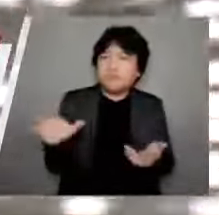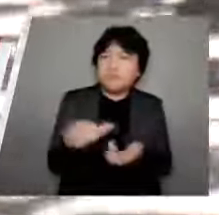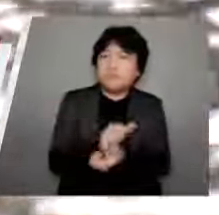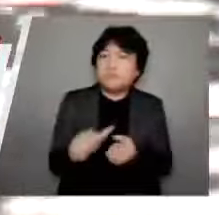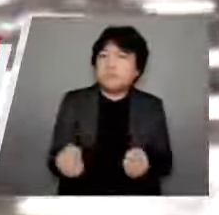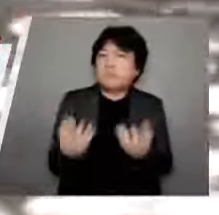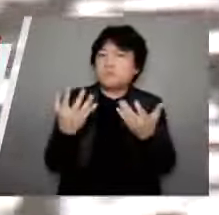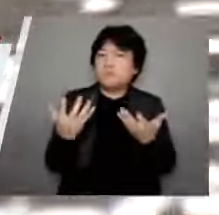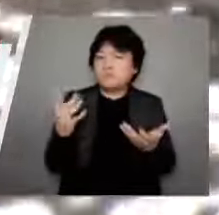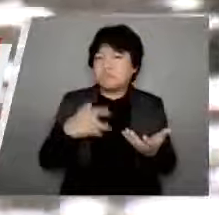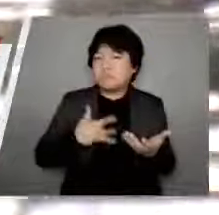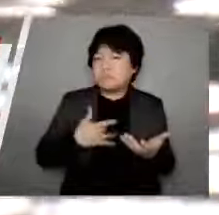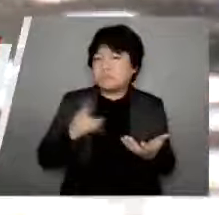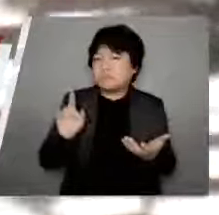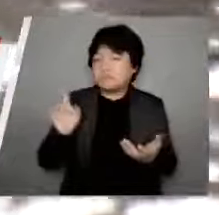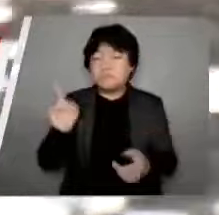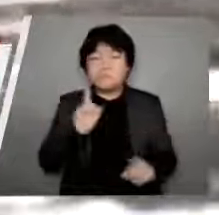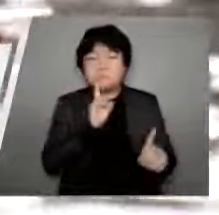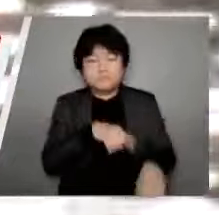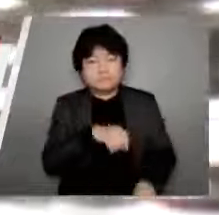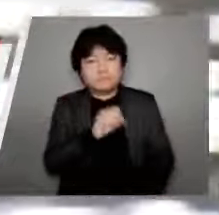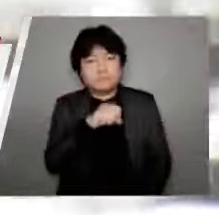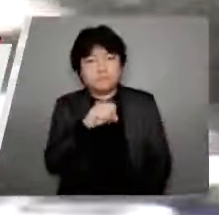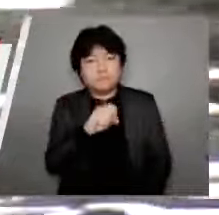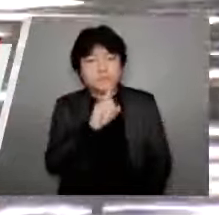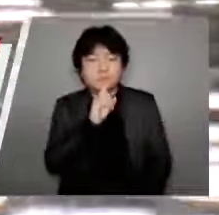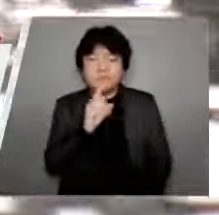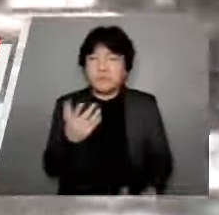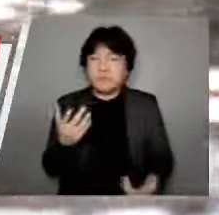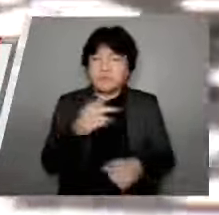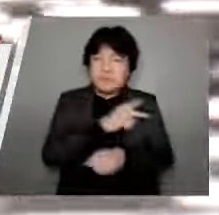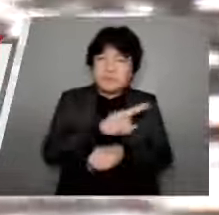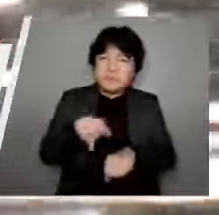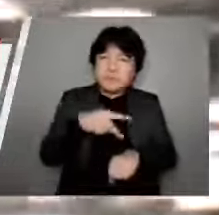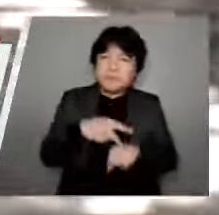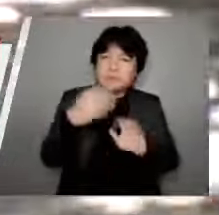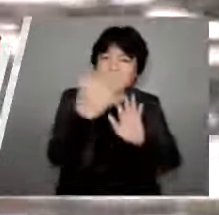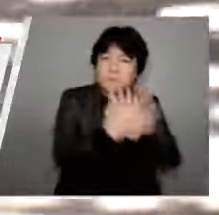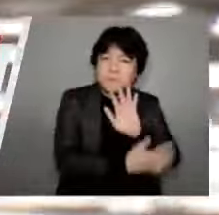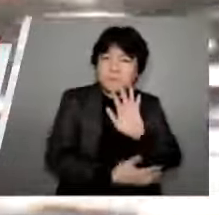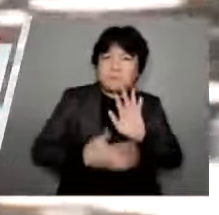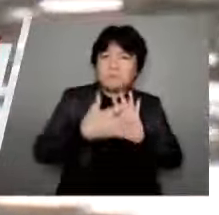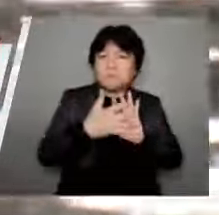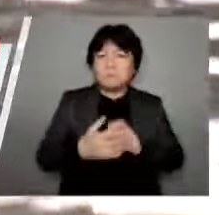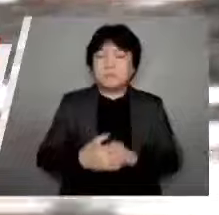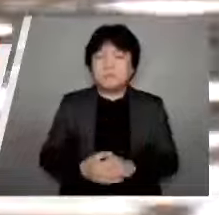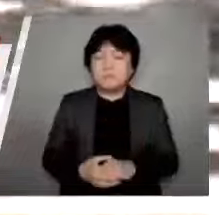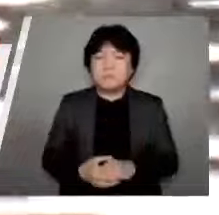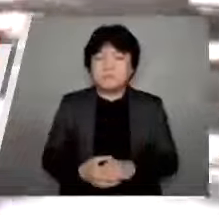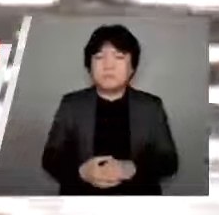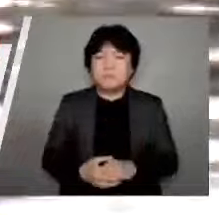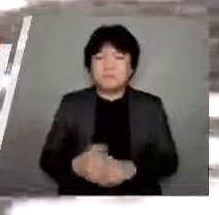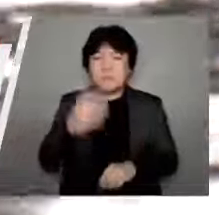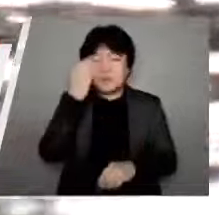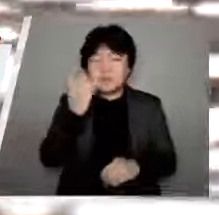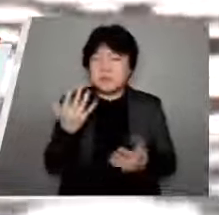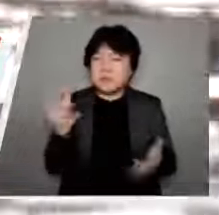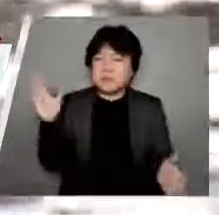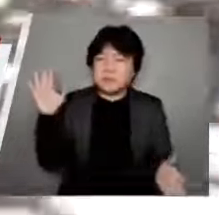medyo malawak po ito ng halos buong Pilipinas po dahil bukod po dun sa talagang